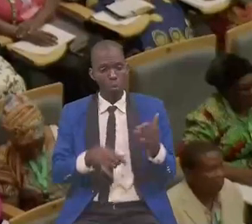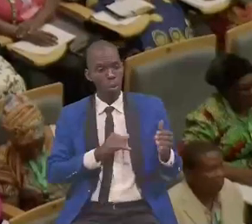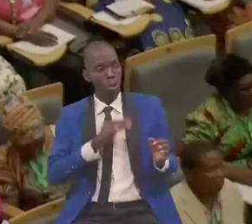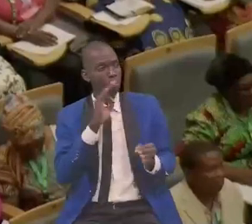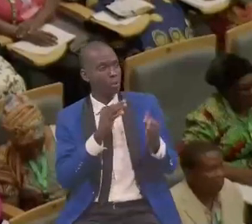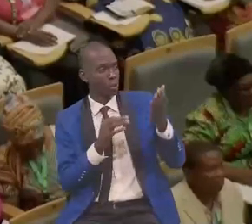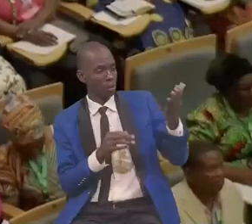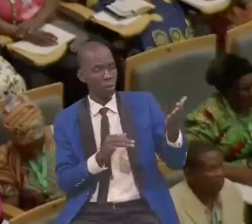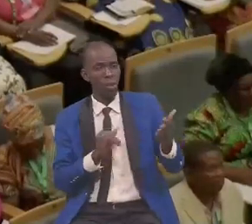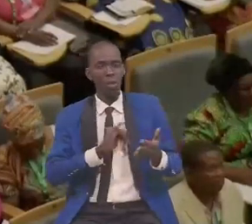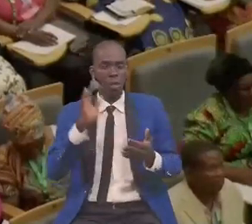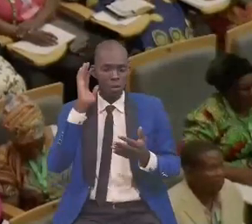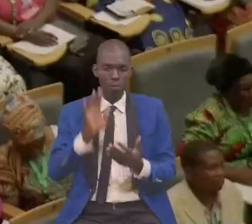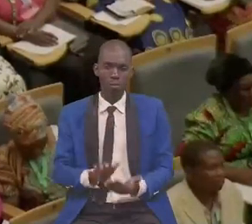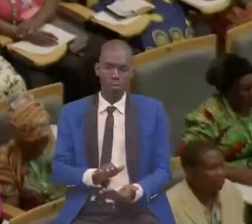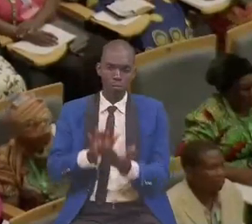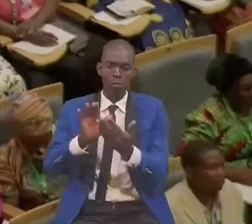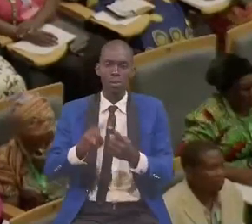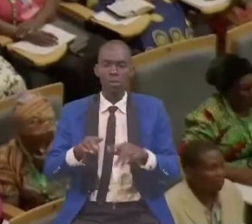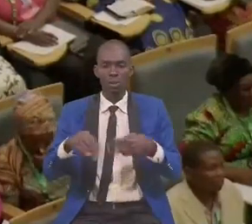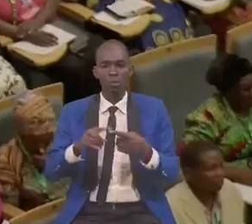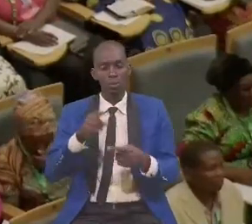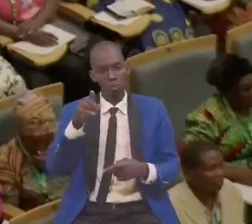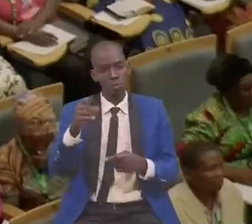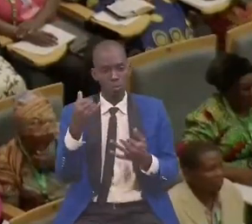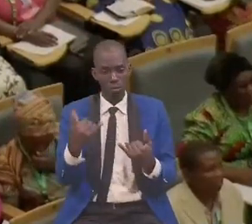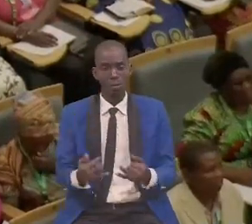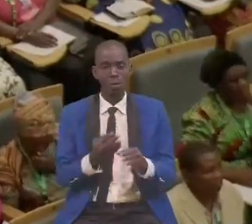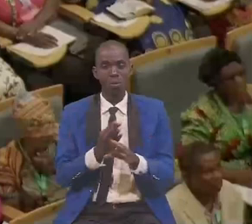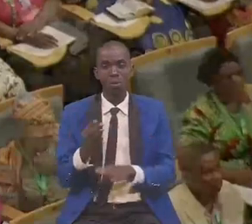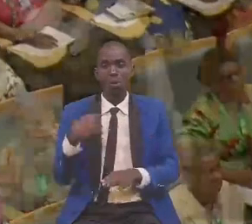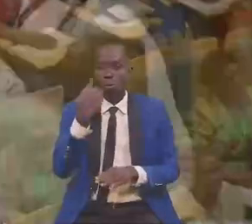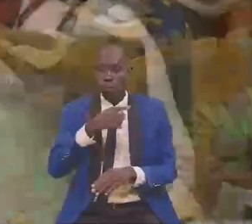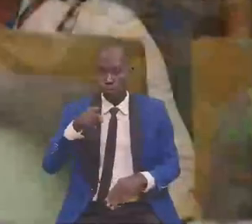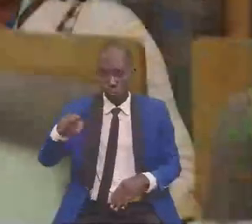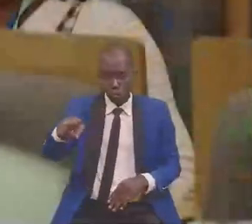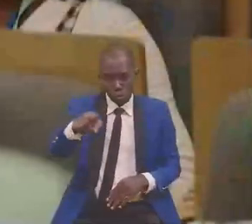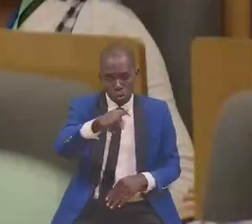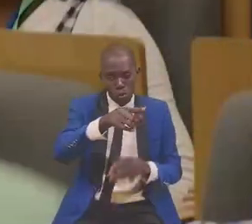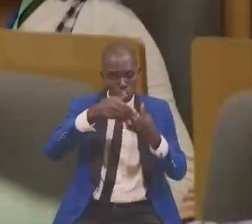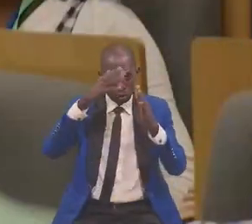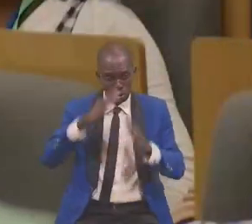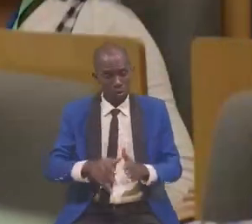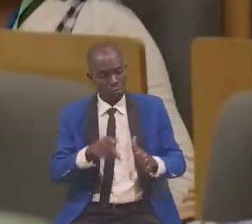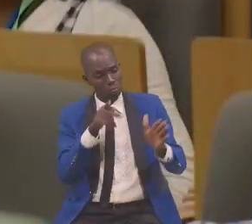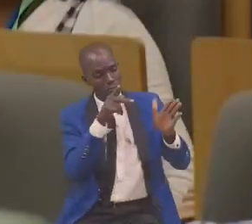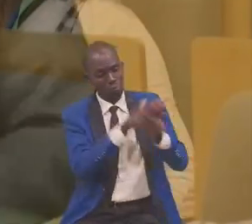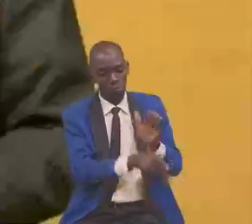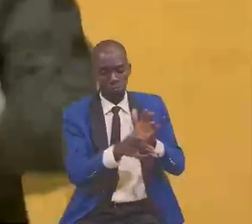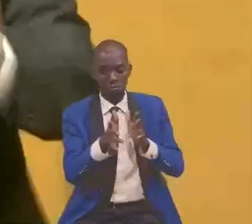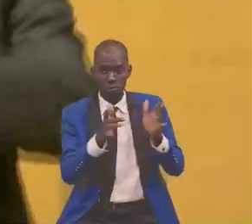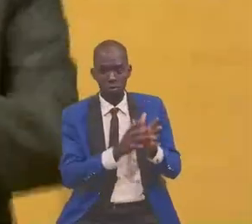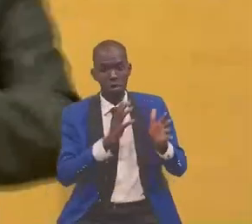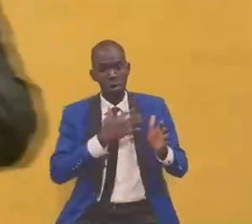vous nous accusez d'avoir fait. Que vous avez tué en le pendant au bois. Verset 31. Et